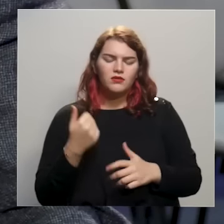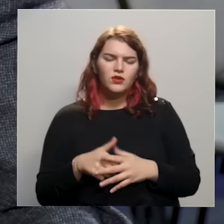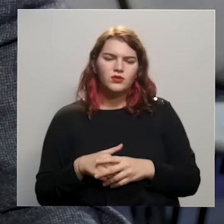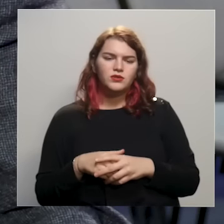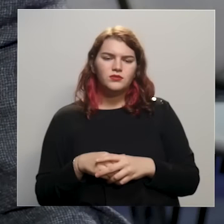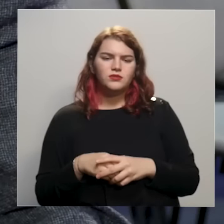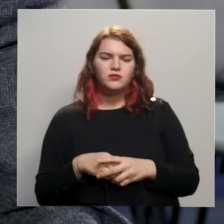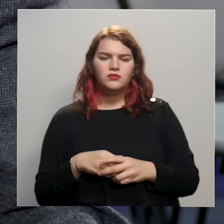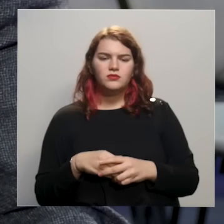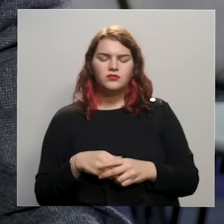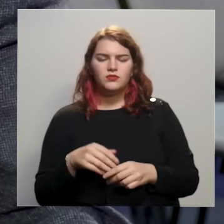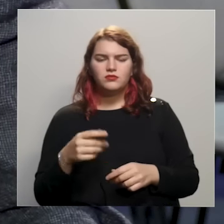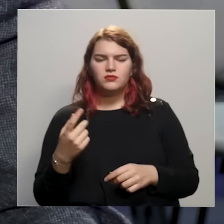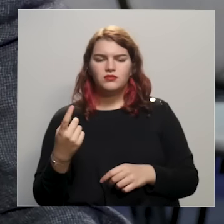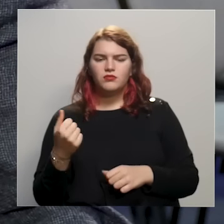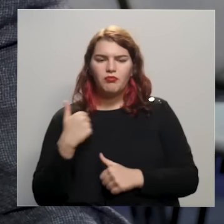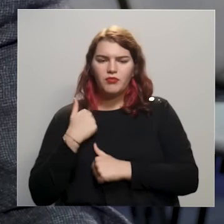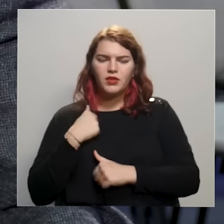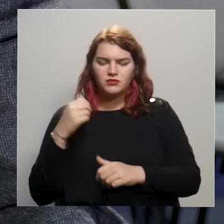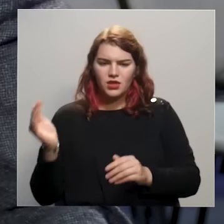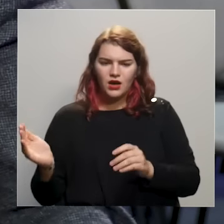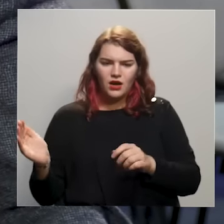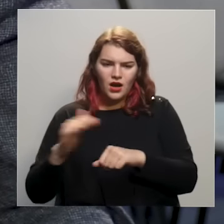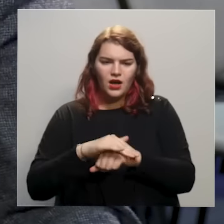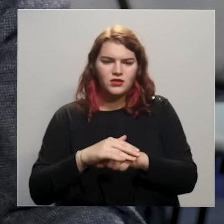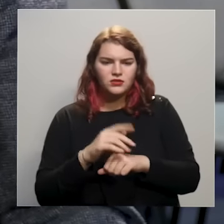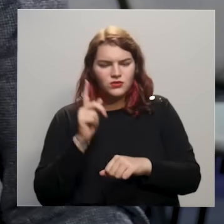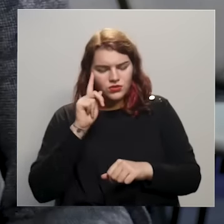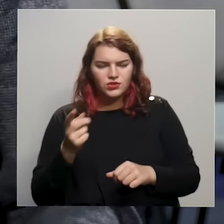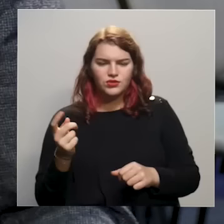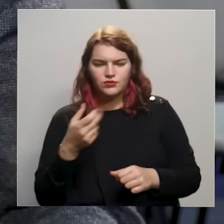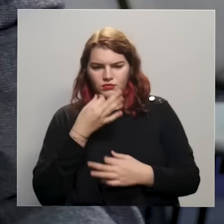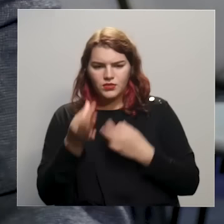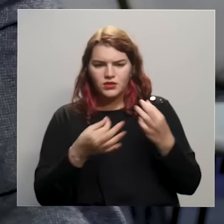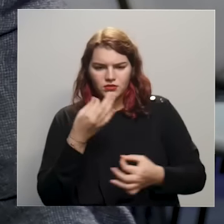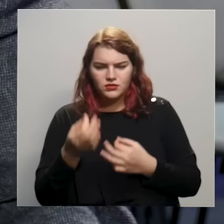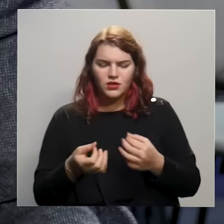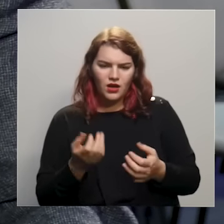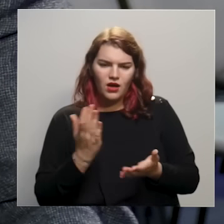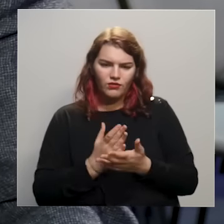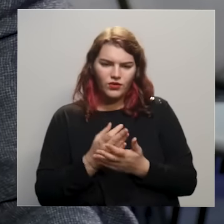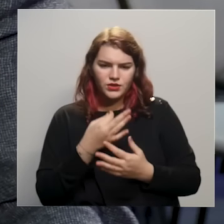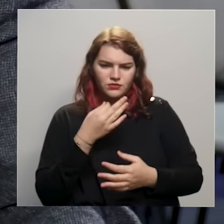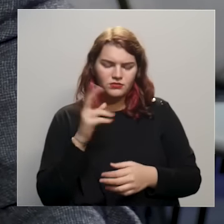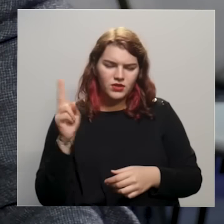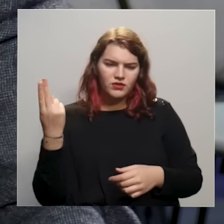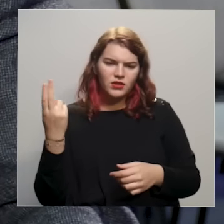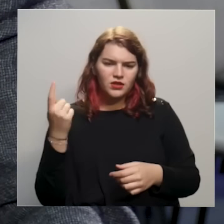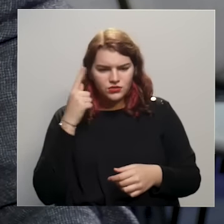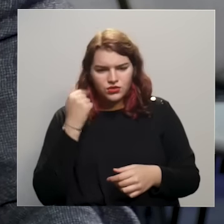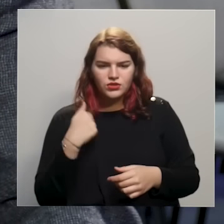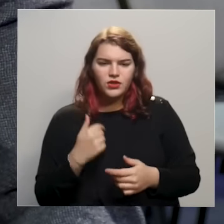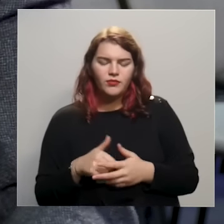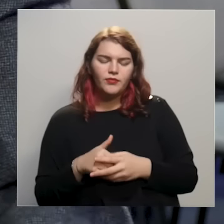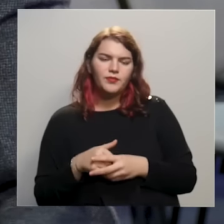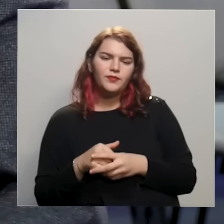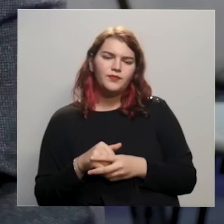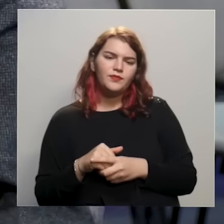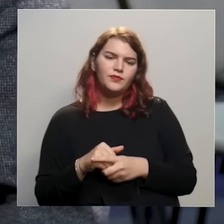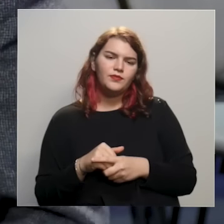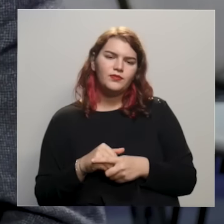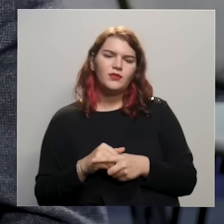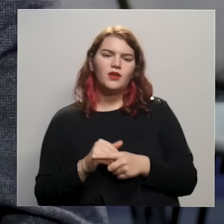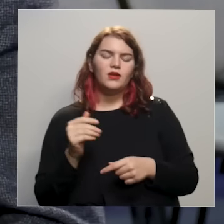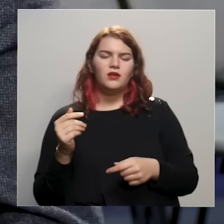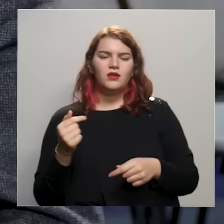un militar l-a ascuns, știți mărturia lui, cred că așa. A fost invitat la Vieți Transformate și Tavi Luncan. Da, cred. Da. Și